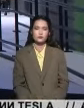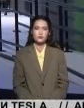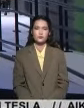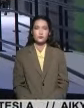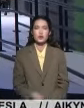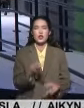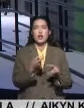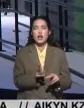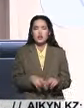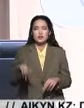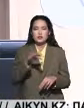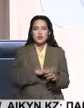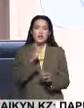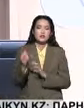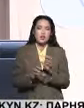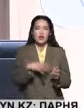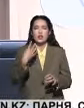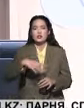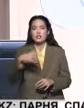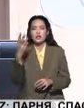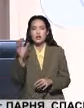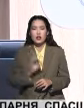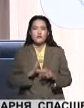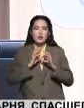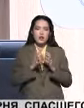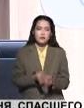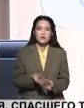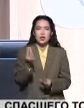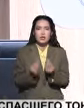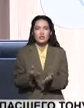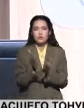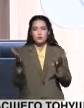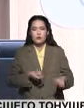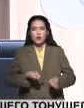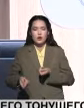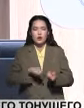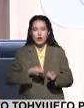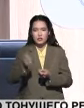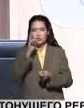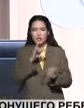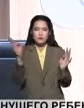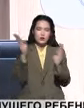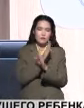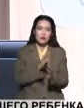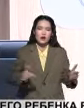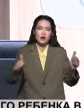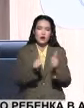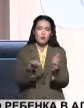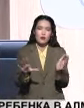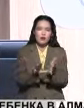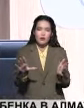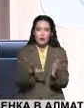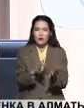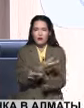Наша страна обеспечивает 43% поставок урана в мире и играет значимую роль в развитии низкоуглеродной ядерной энергетики. В октябре этого